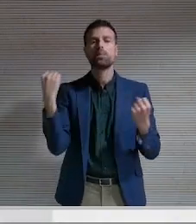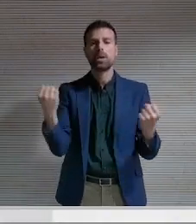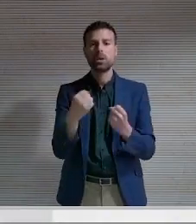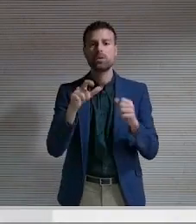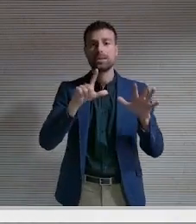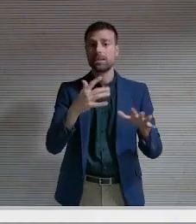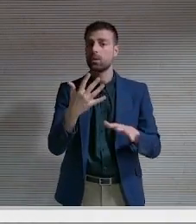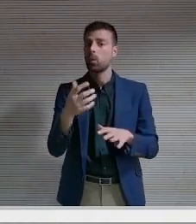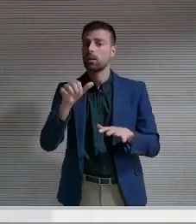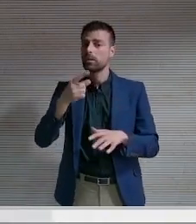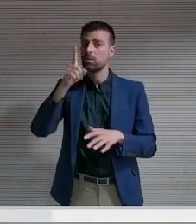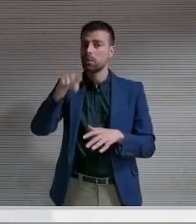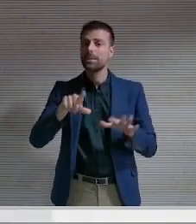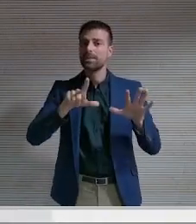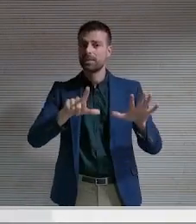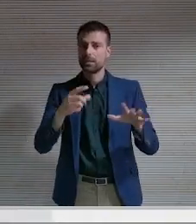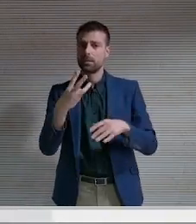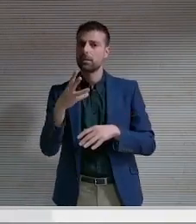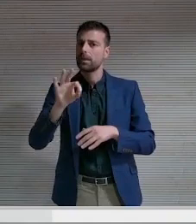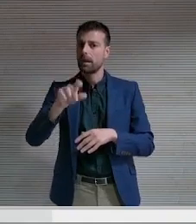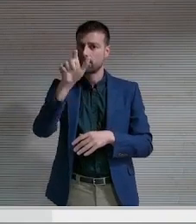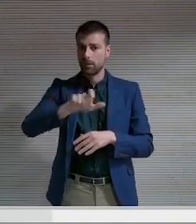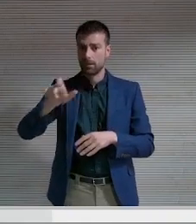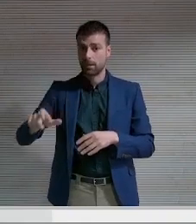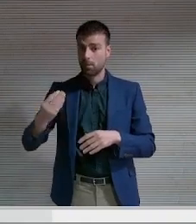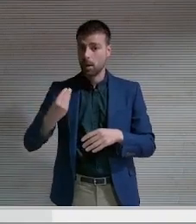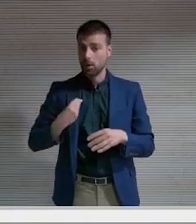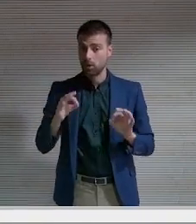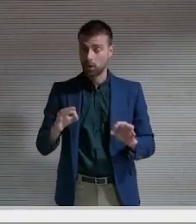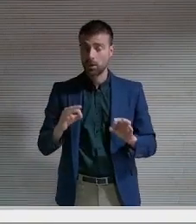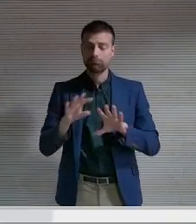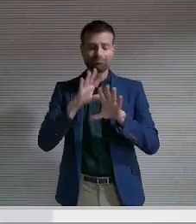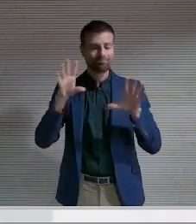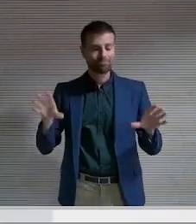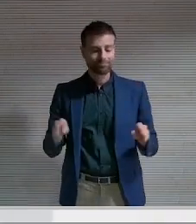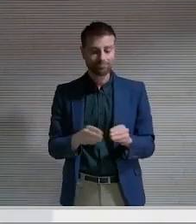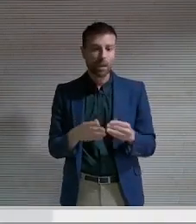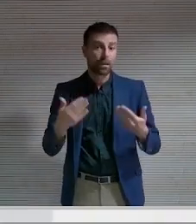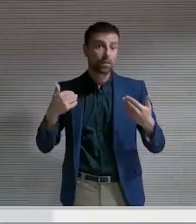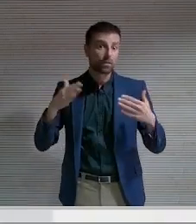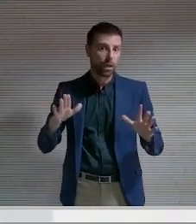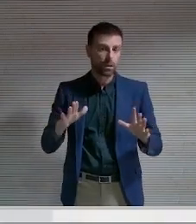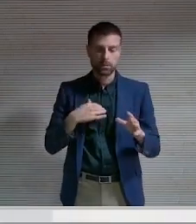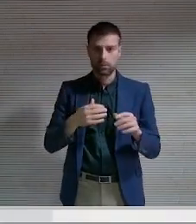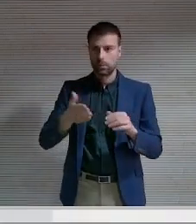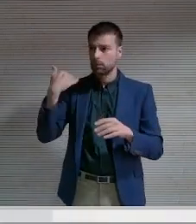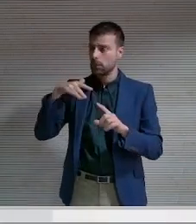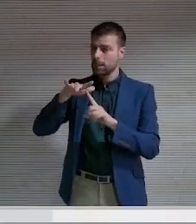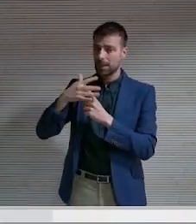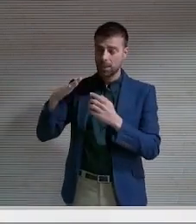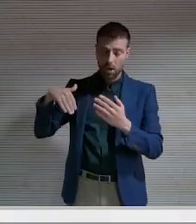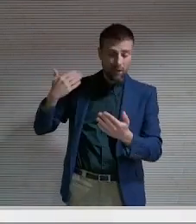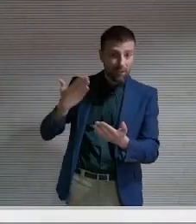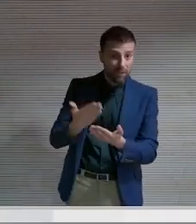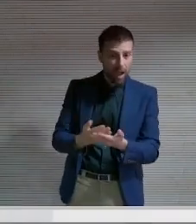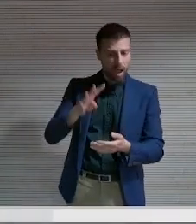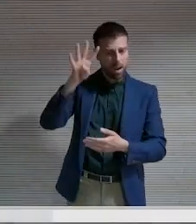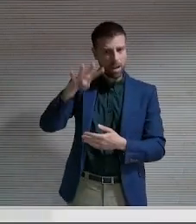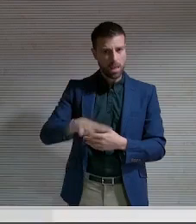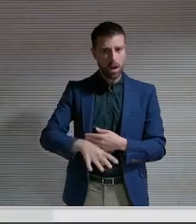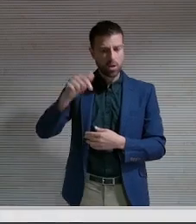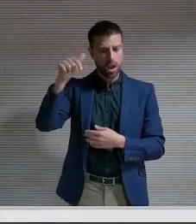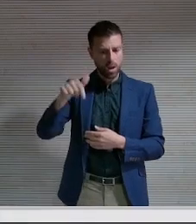3.675.730 persones. Per tant, després de tot el que ha succeït, o malgrat tot el que ha succeït, a Catalunya hi ha avui